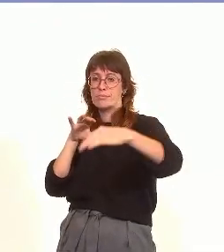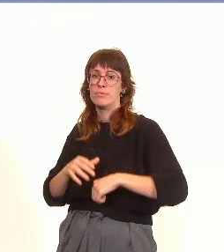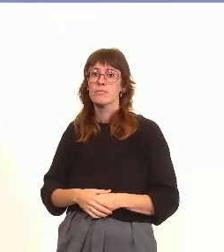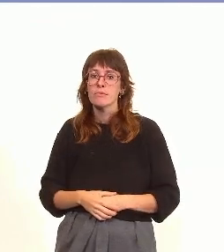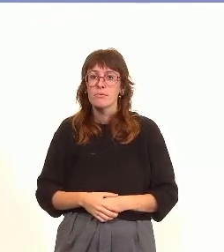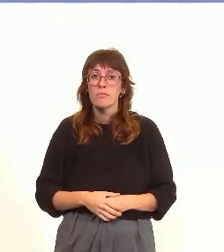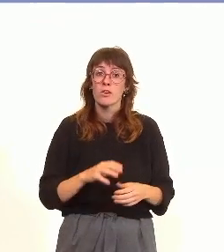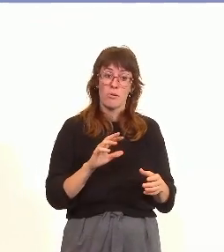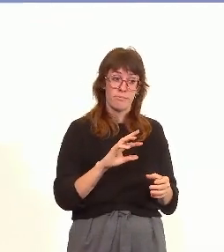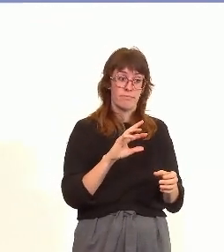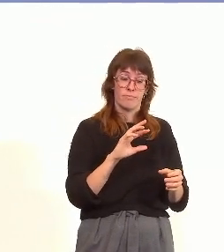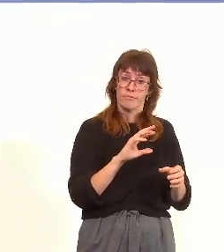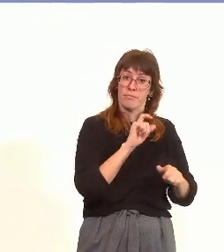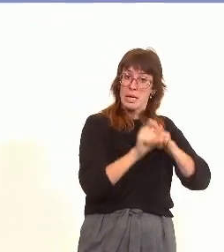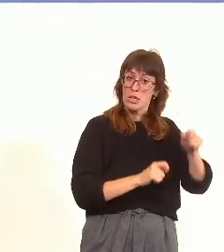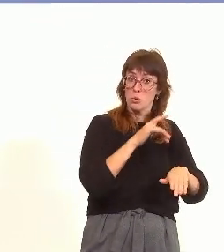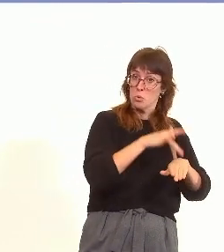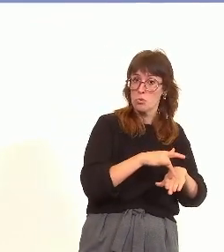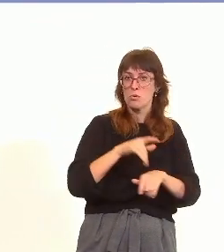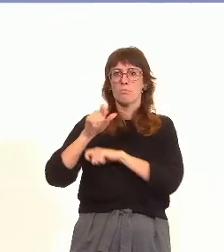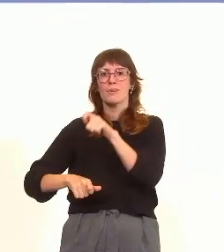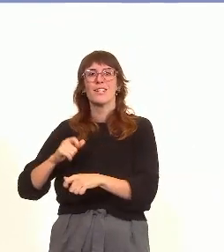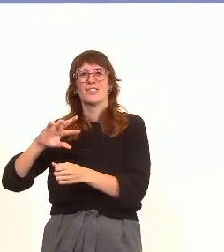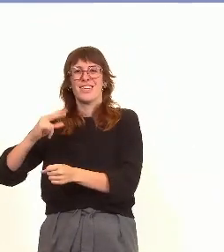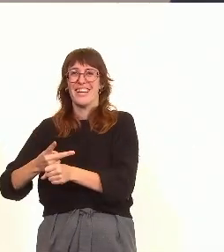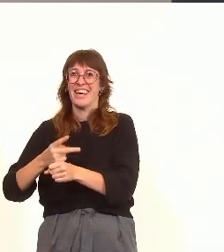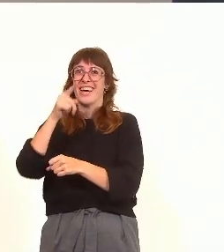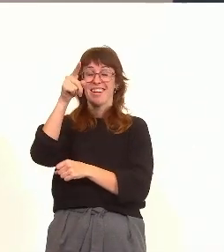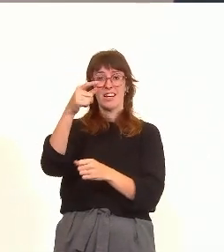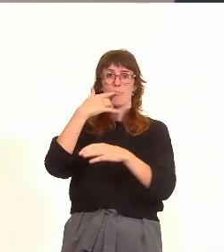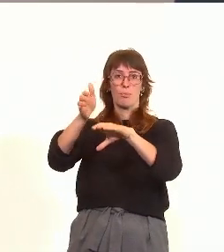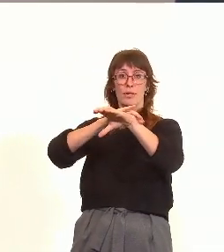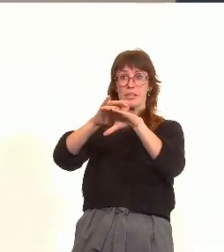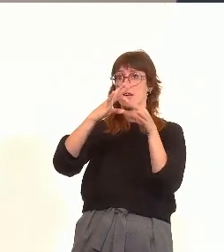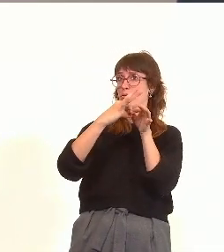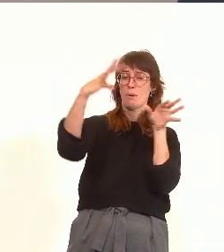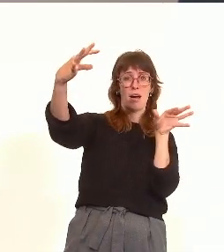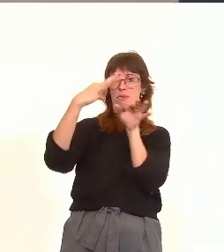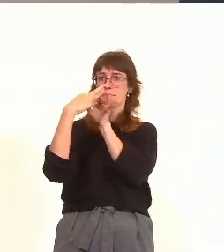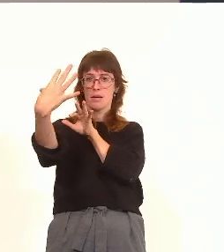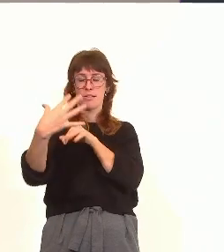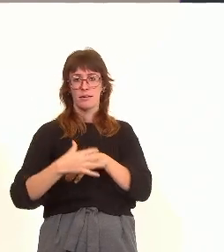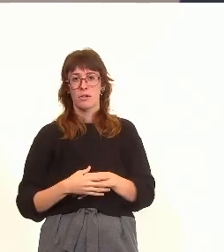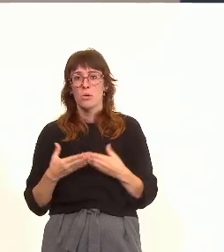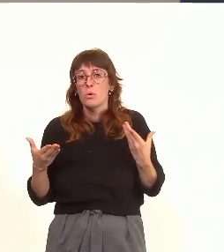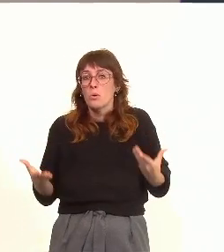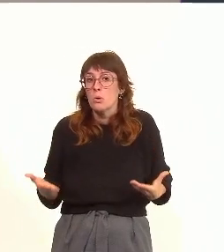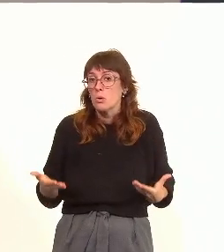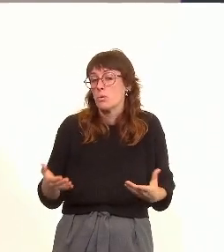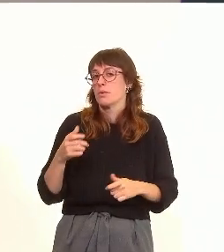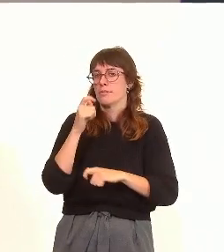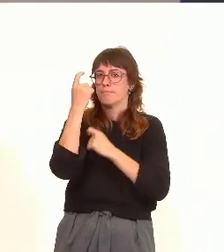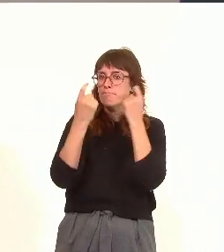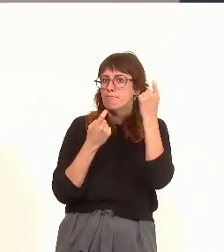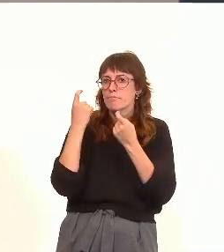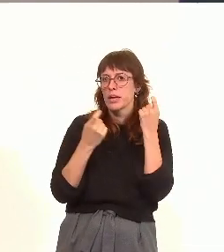et la décision politique. Et puis un dernier point pour terminer, c'est que la rencontre d'aujourd'hui porte sur le champ de l'autonomie. Le